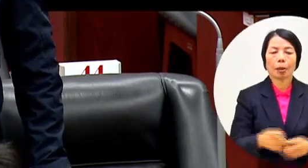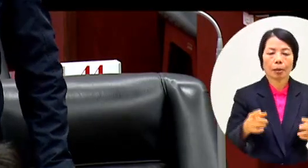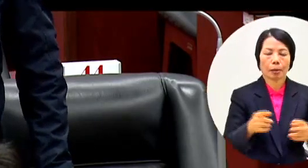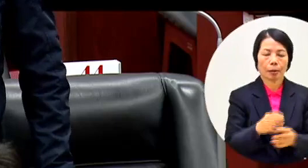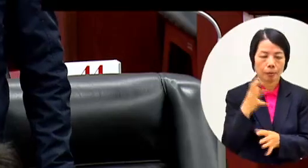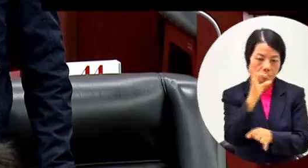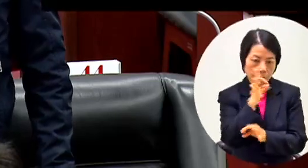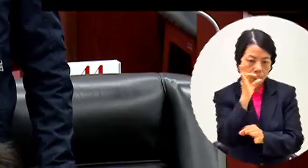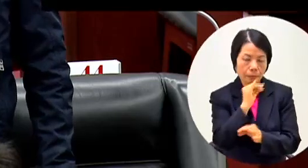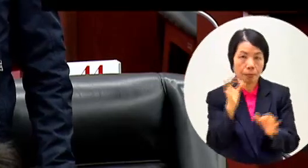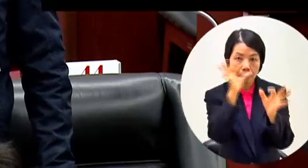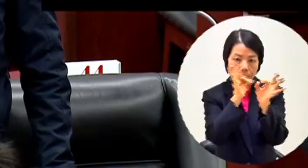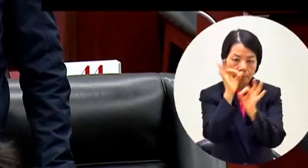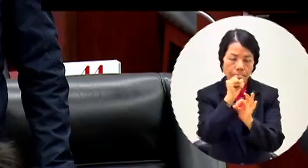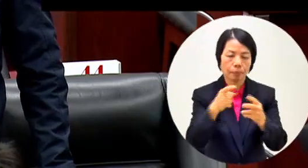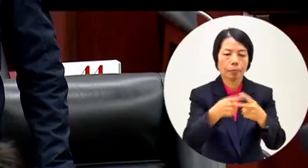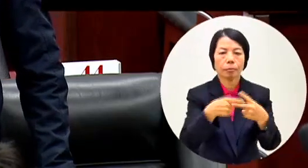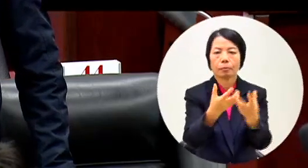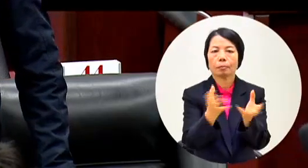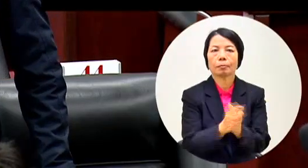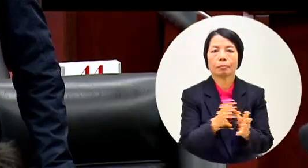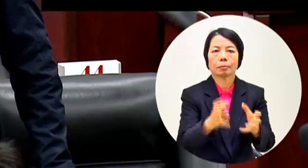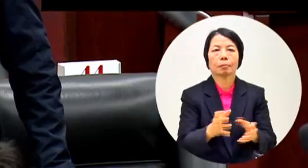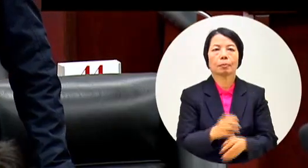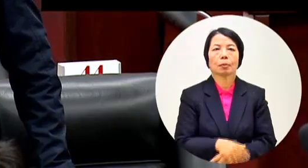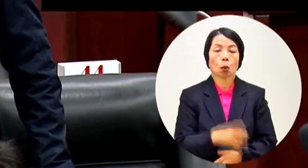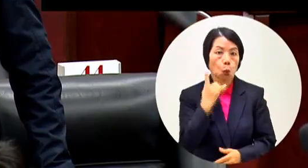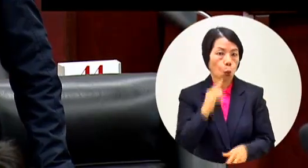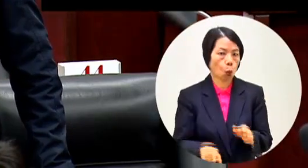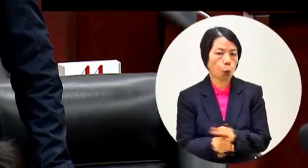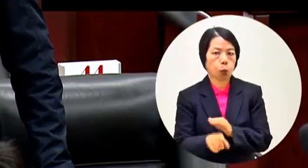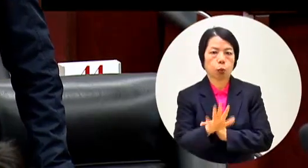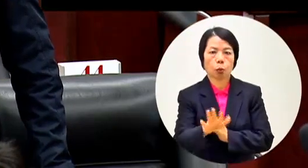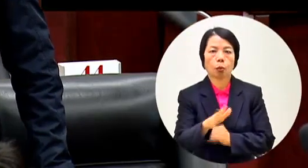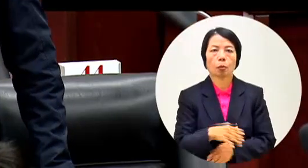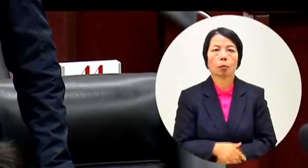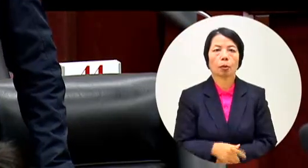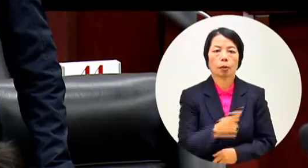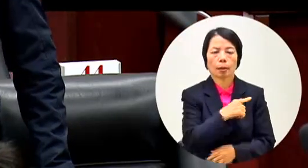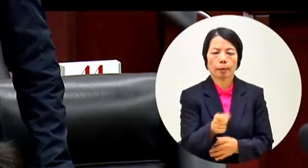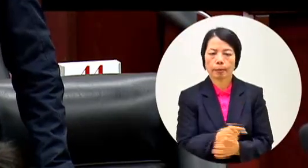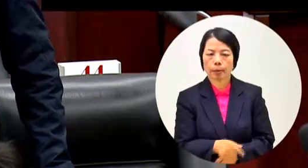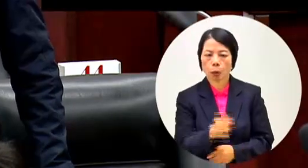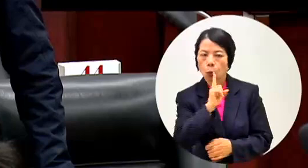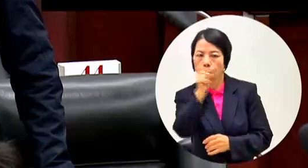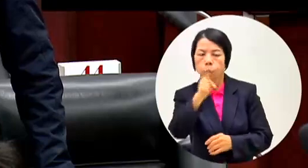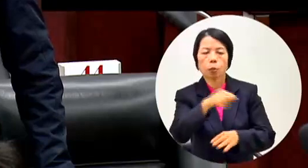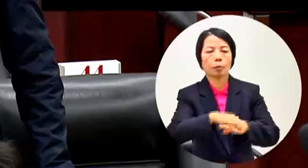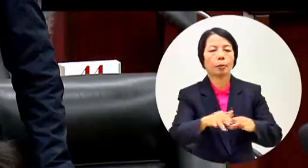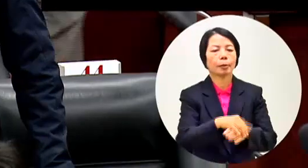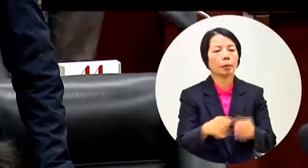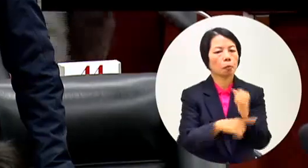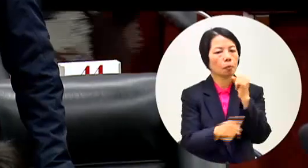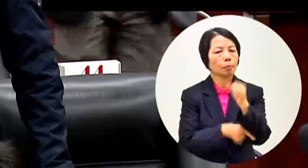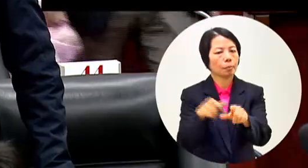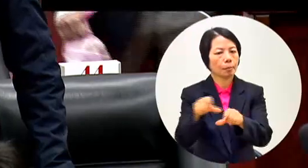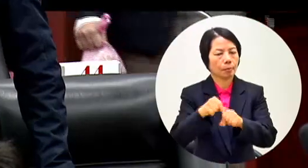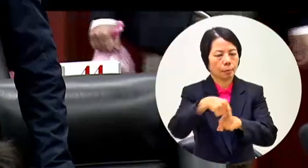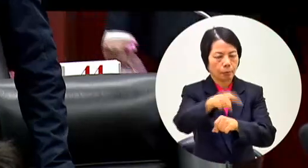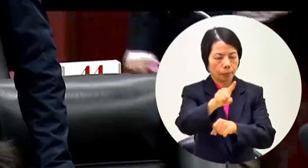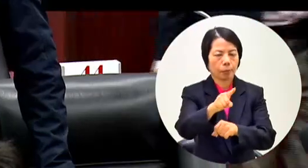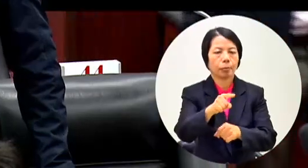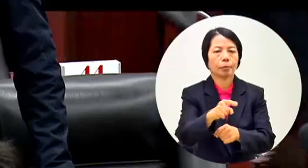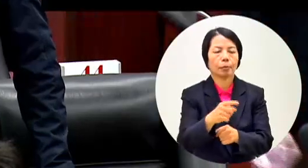唔对的，当然啦，违法的当然是，人家知影，人检举当然依法处理就好，但不会刻意去处理所谓的一直